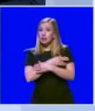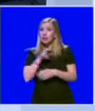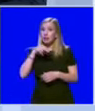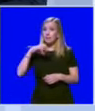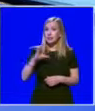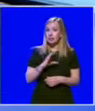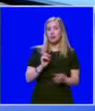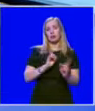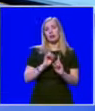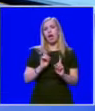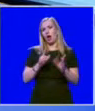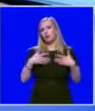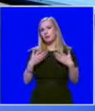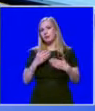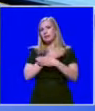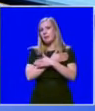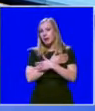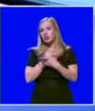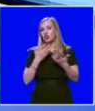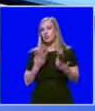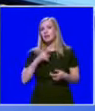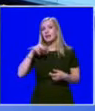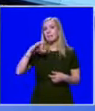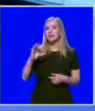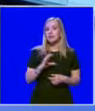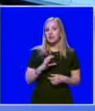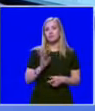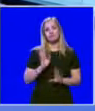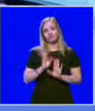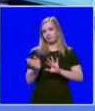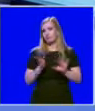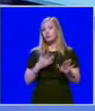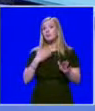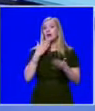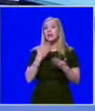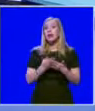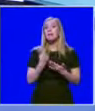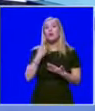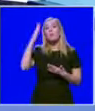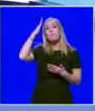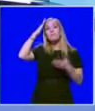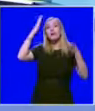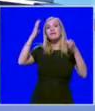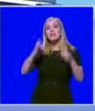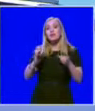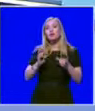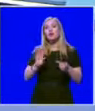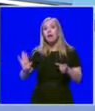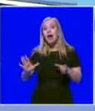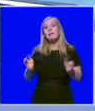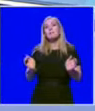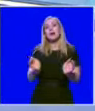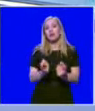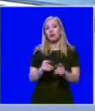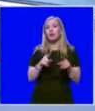мълчеството? Това ми е въпрос. Ако искахме да се прегръщаме с ДПС, не, ние ще направим друго. Ние предлагаме едно правителство на мълчеството. И заедно с него 10,